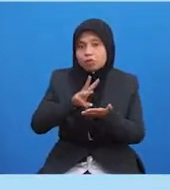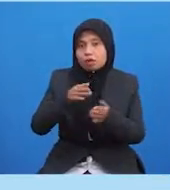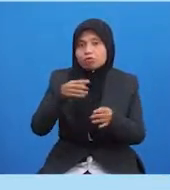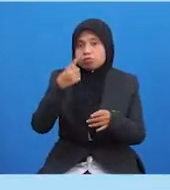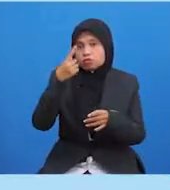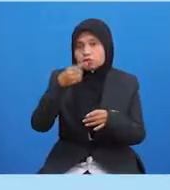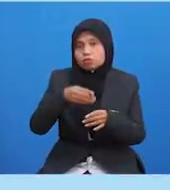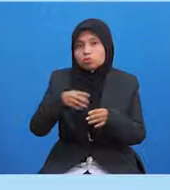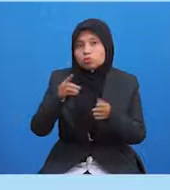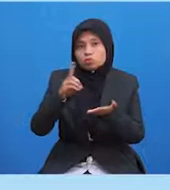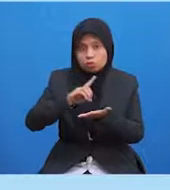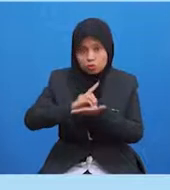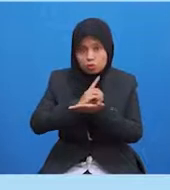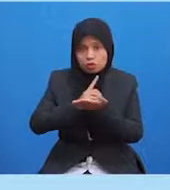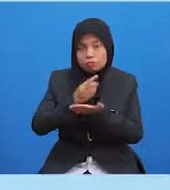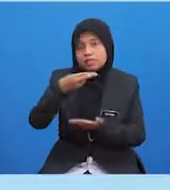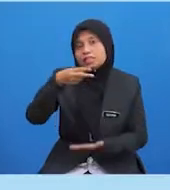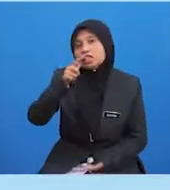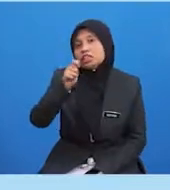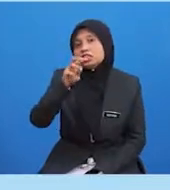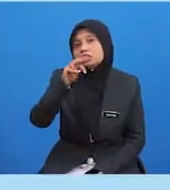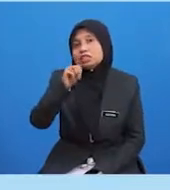dokumen HTML.